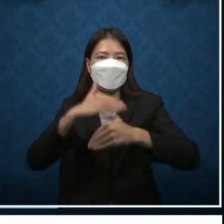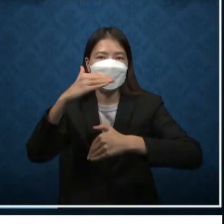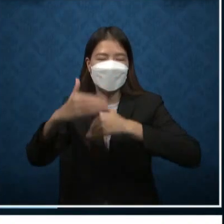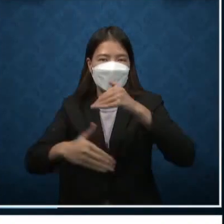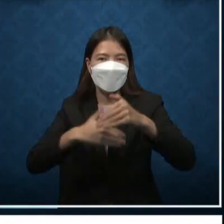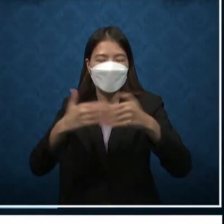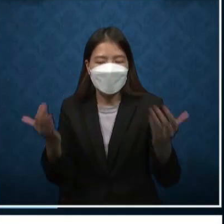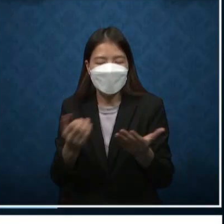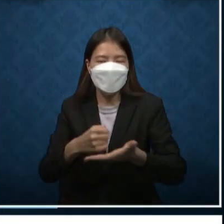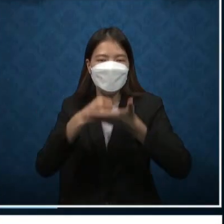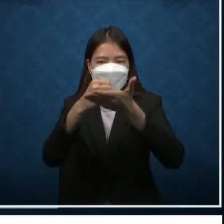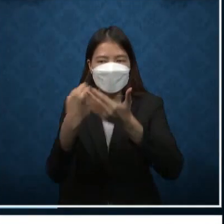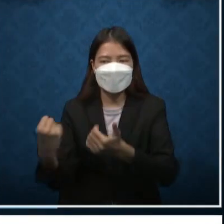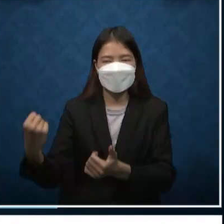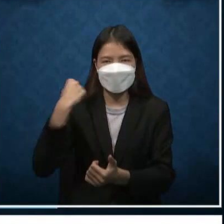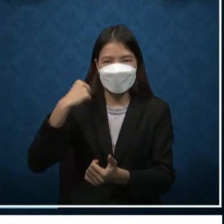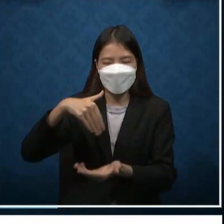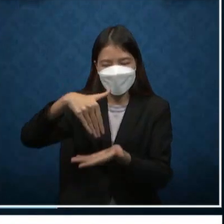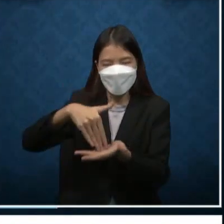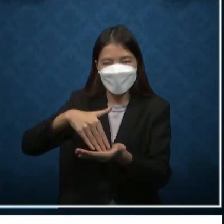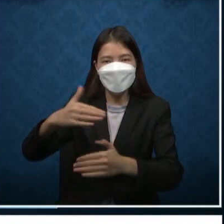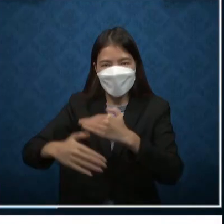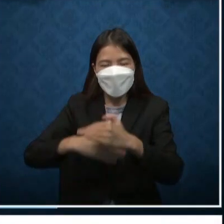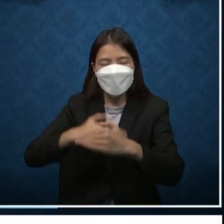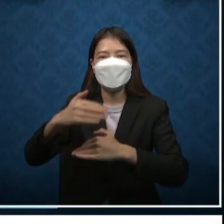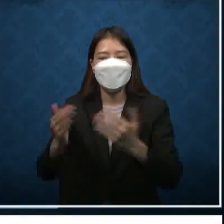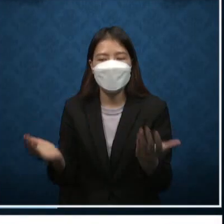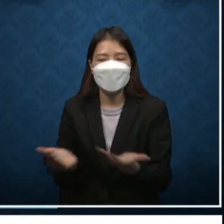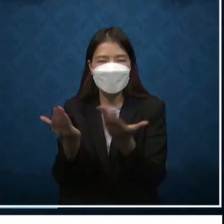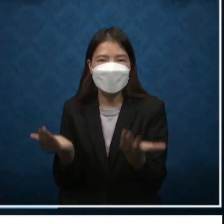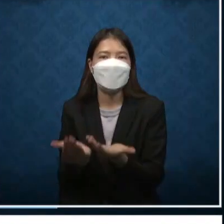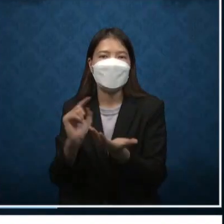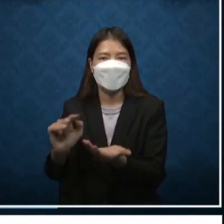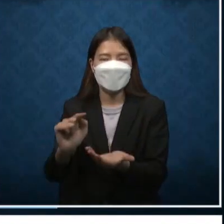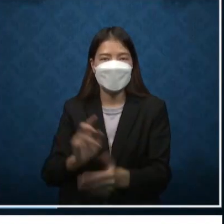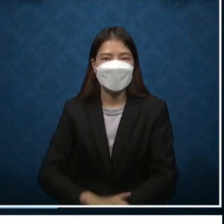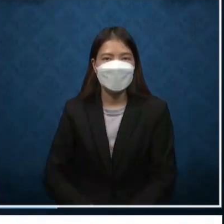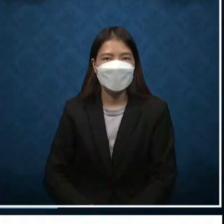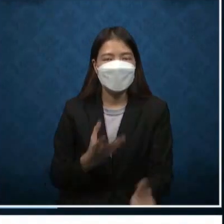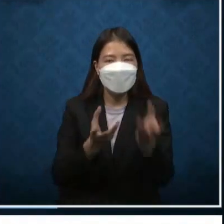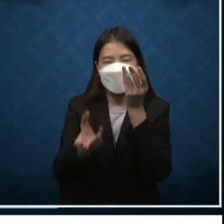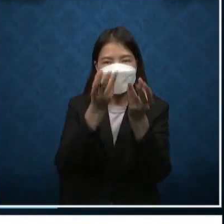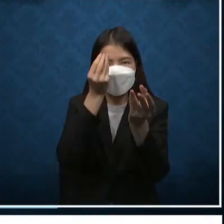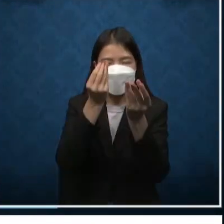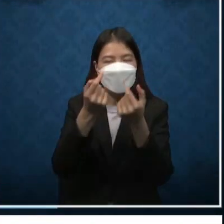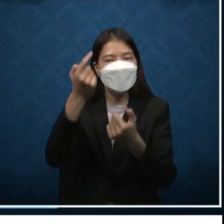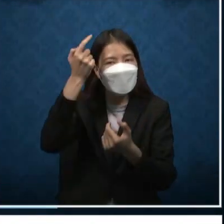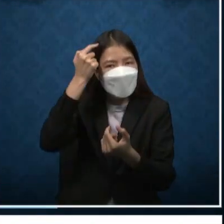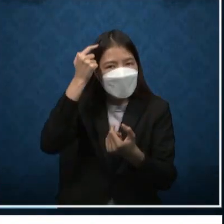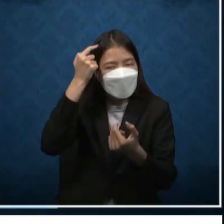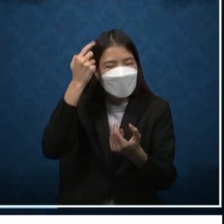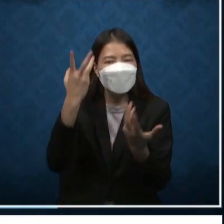และสร้างคาม เค้มแข็ง ของศูิ์ ศ tatuyธ ผรกอบศ lit. ห